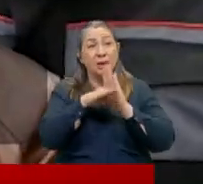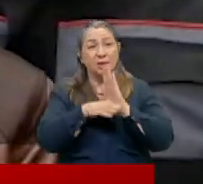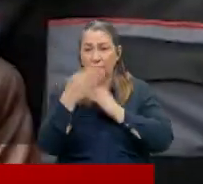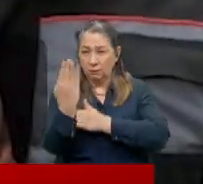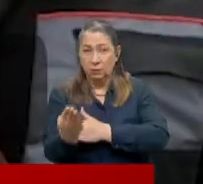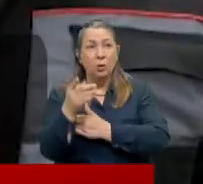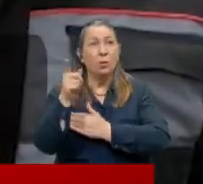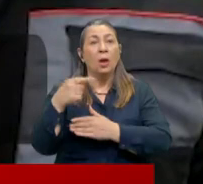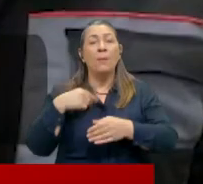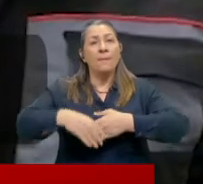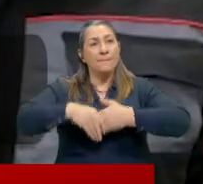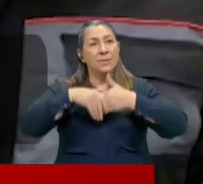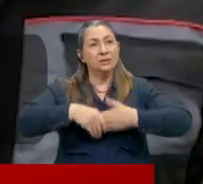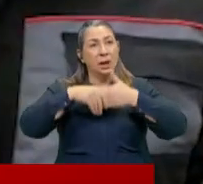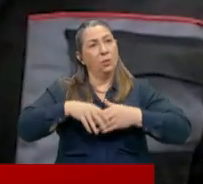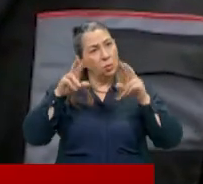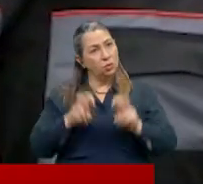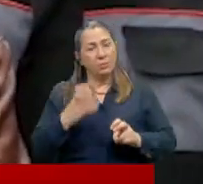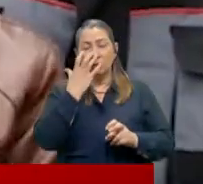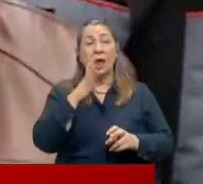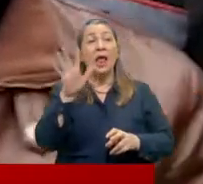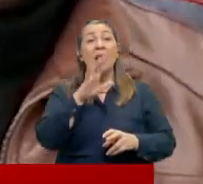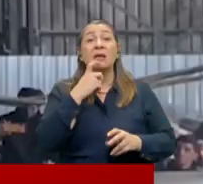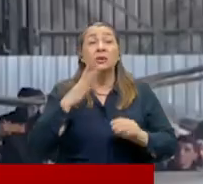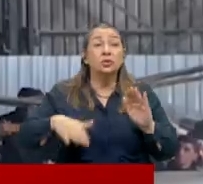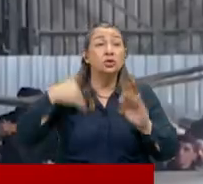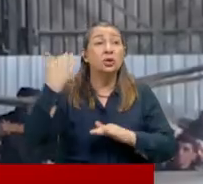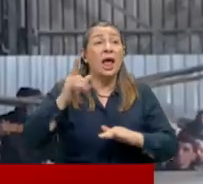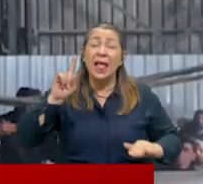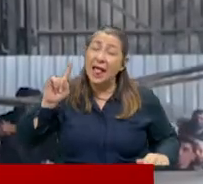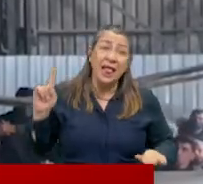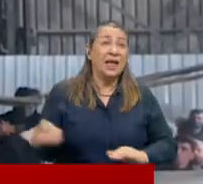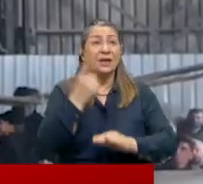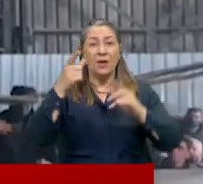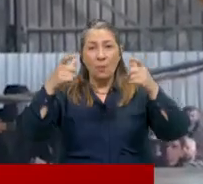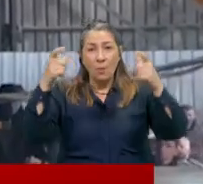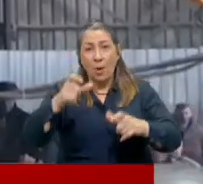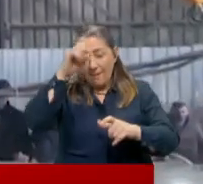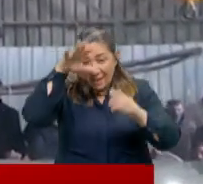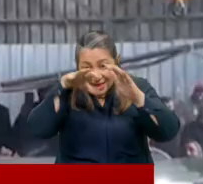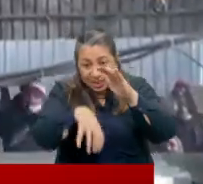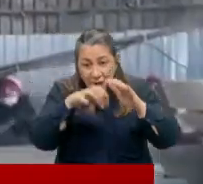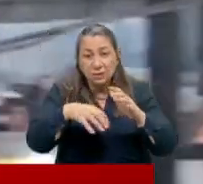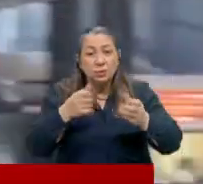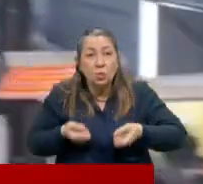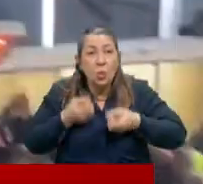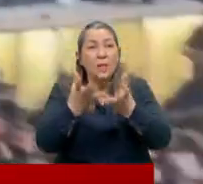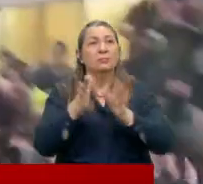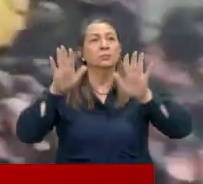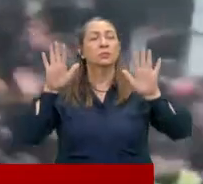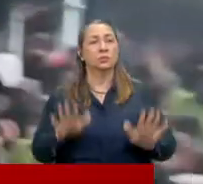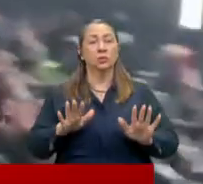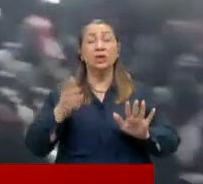sunmuşuz. Bunlarla pazarlığa oturmasını bekliyoruz. 50 yıl aradan sonra ilk kez bölgedeki madende üretim durdu.